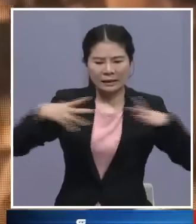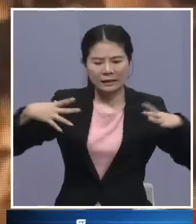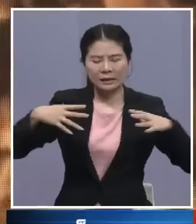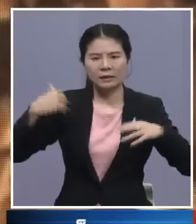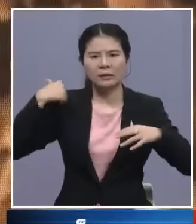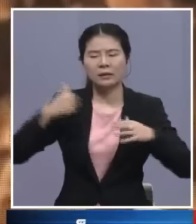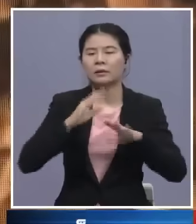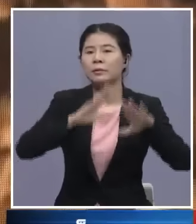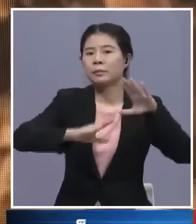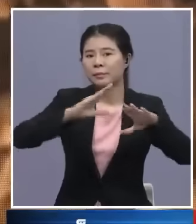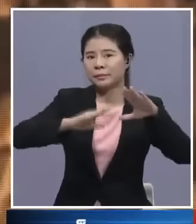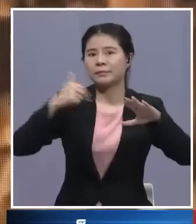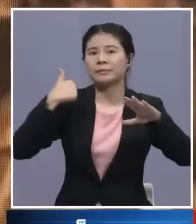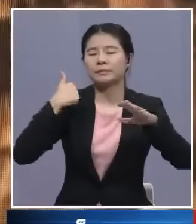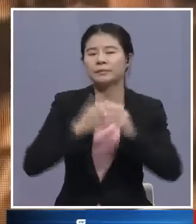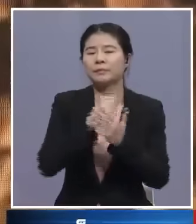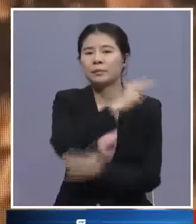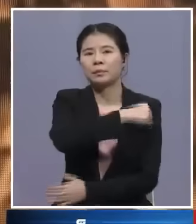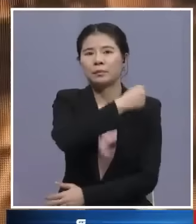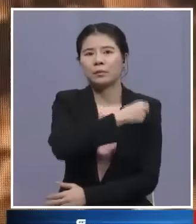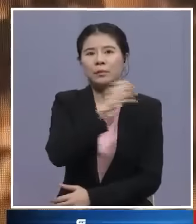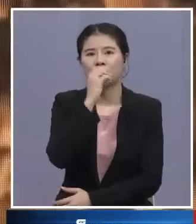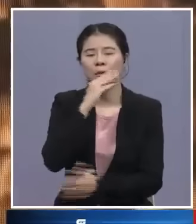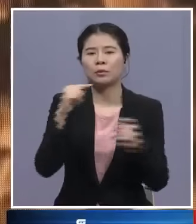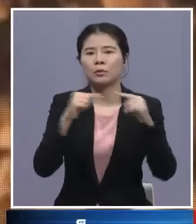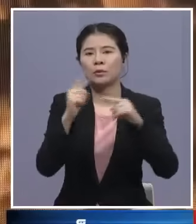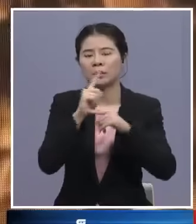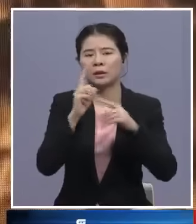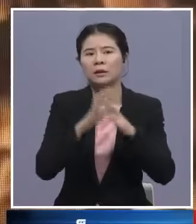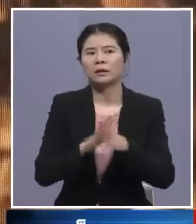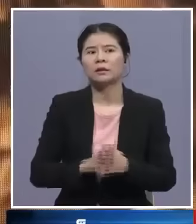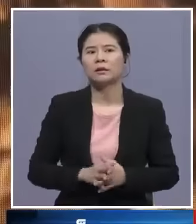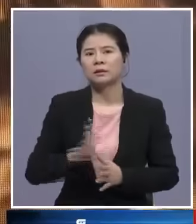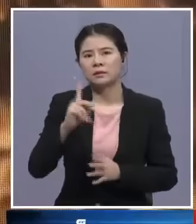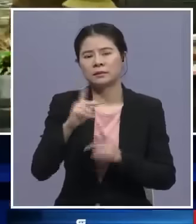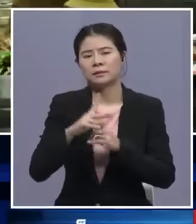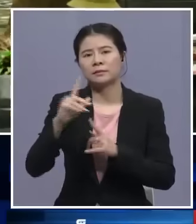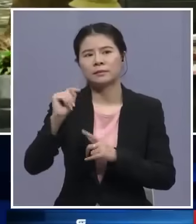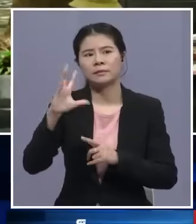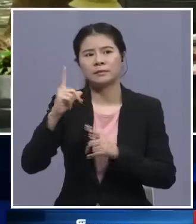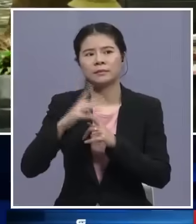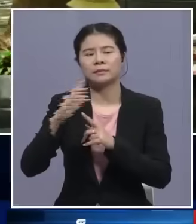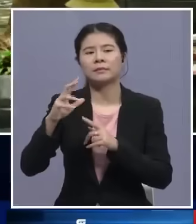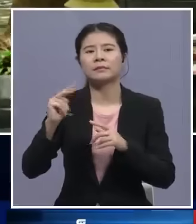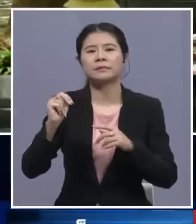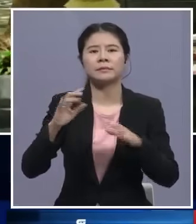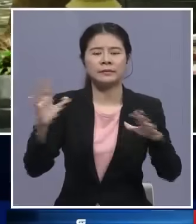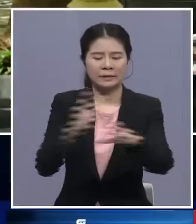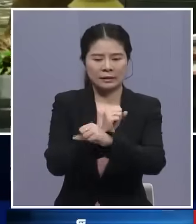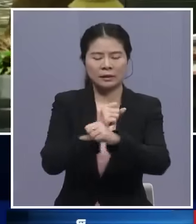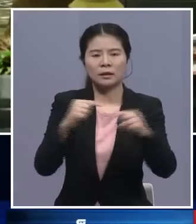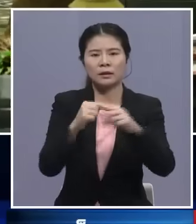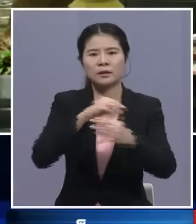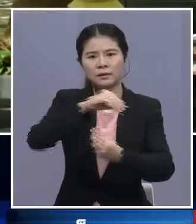อีกชุดนึงมาเปรียบเทียบนะหมอเลียบก็เลยบอกว่าจากการอ่านข้อมูลของดรชาติชายสรุปความกังวลต่อ